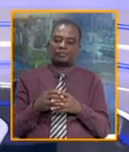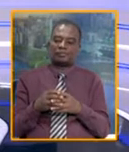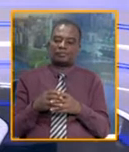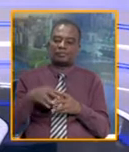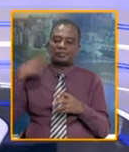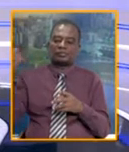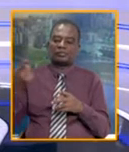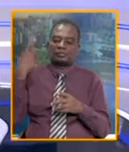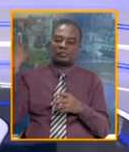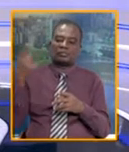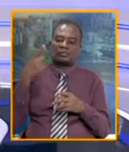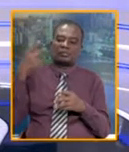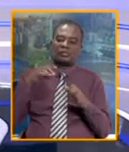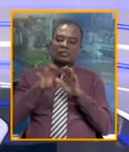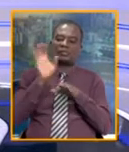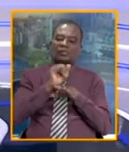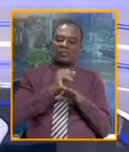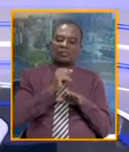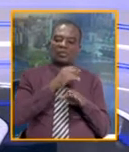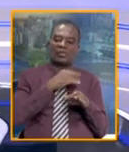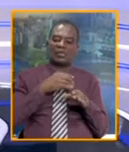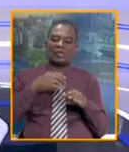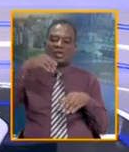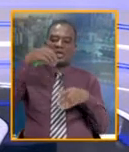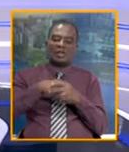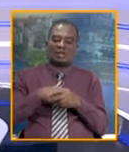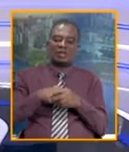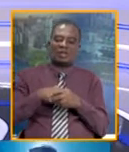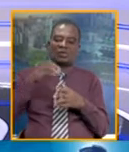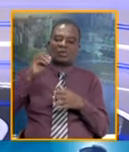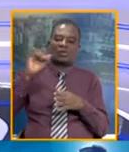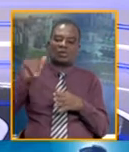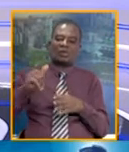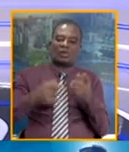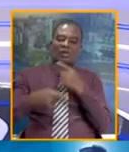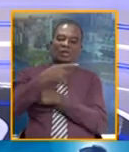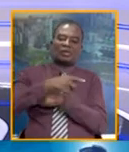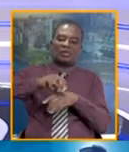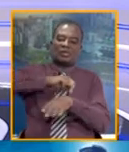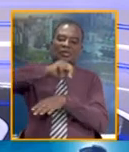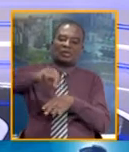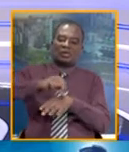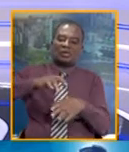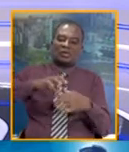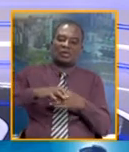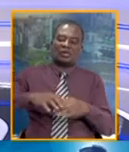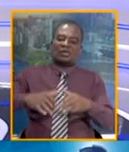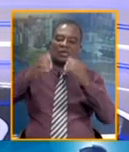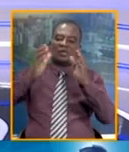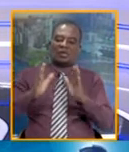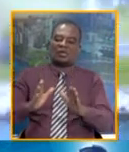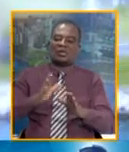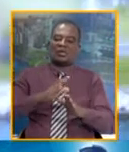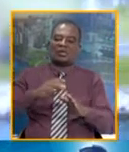Toujours en Côte d'Ivoire, le lancement il y a quelques jours dans la commune de Cocody des Journées nationales de la citoyenneté